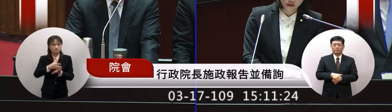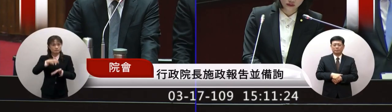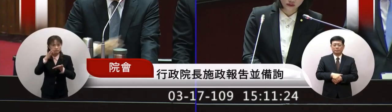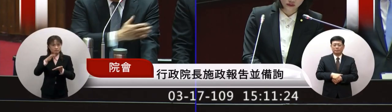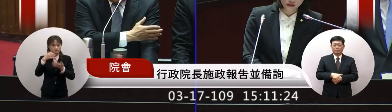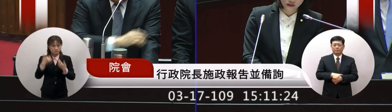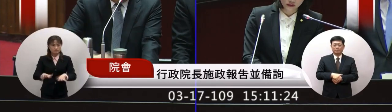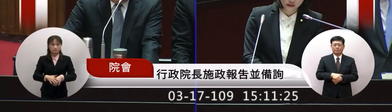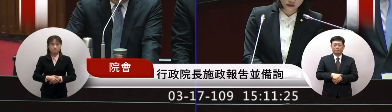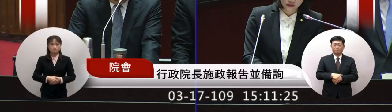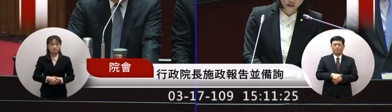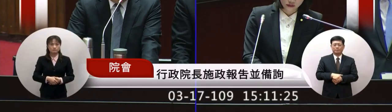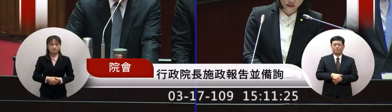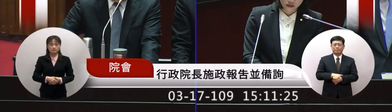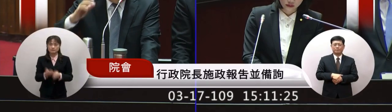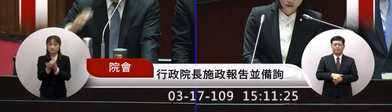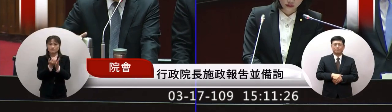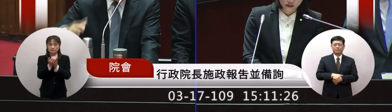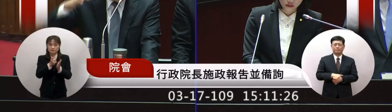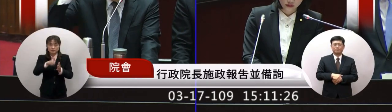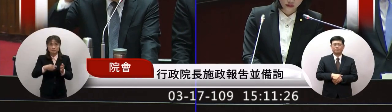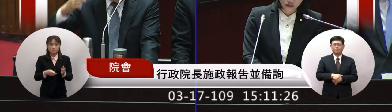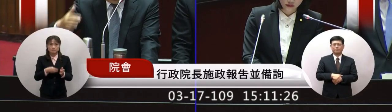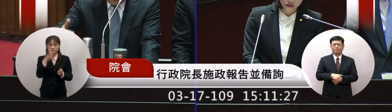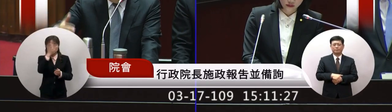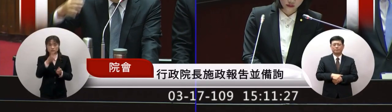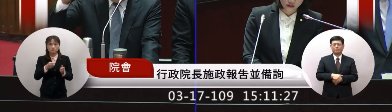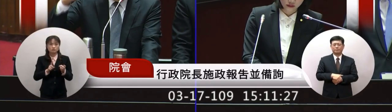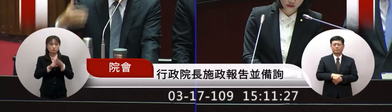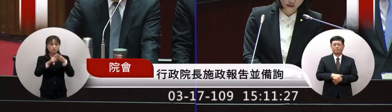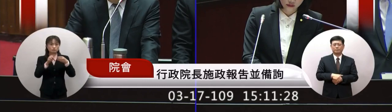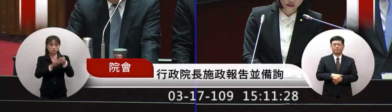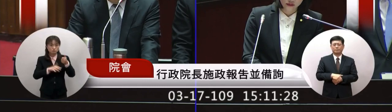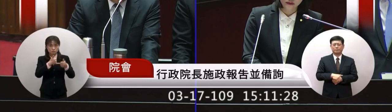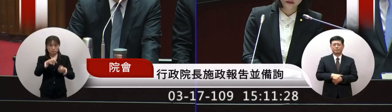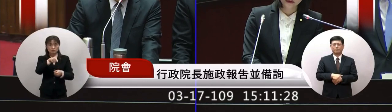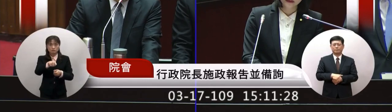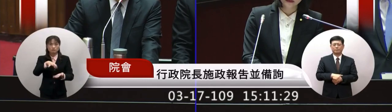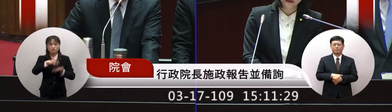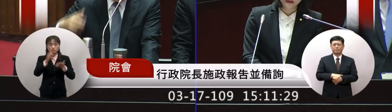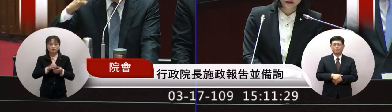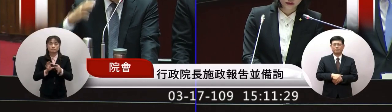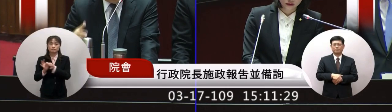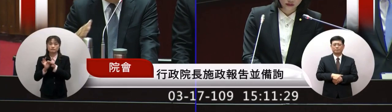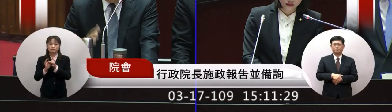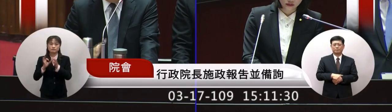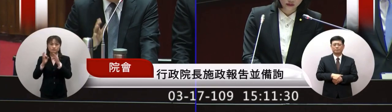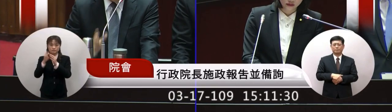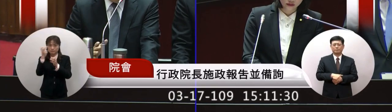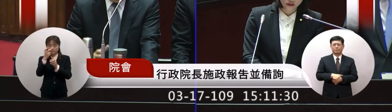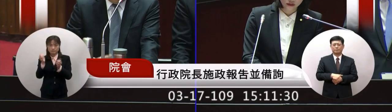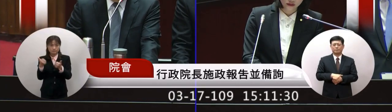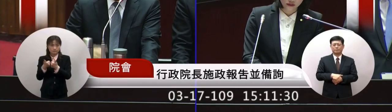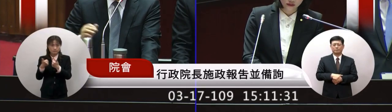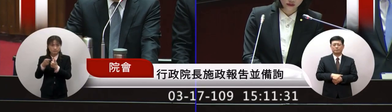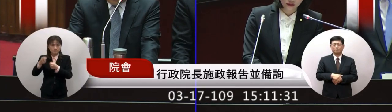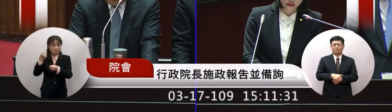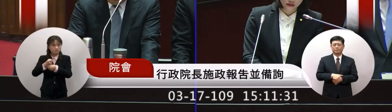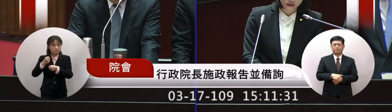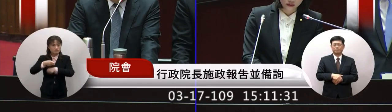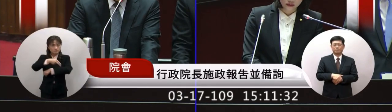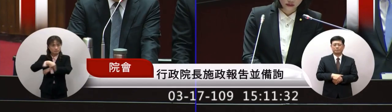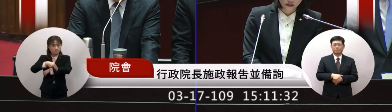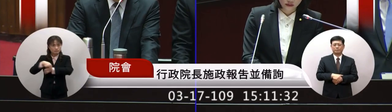以刚才我们顾主委谈的就是关于我们金管会相关的作为。